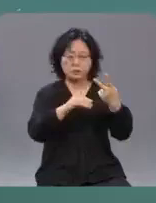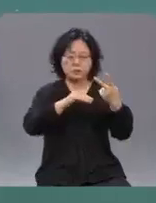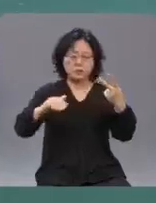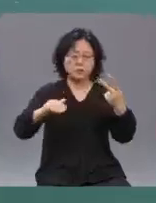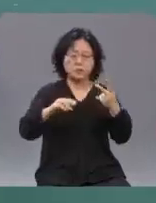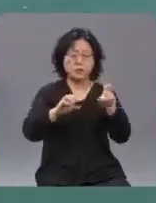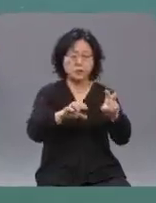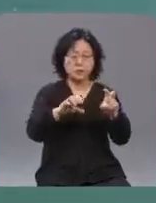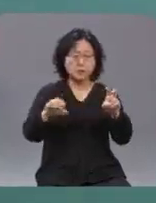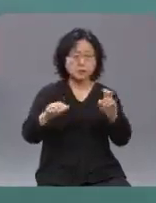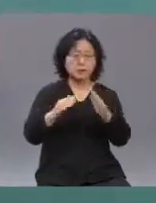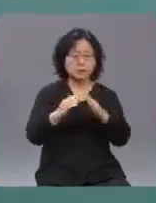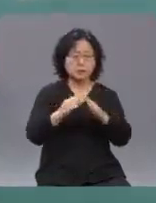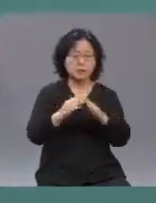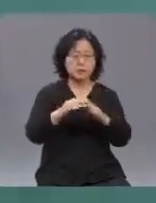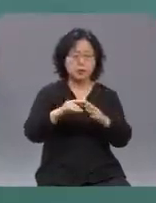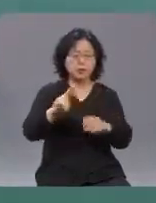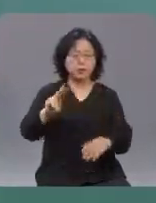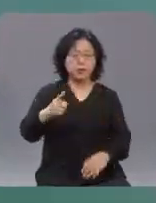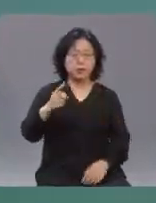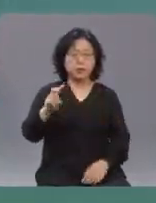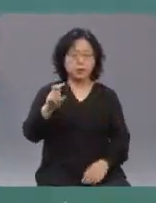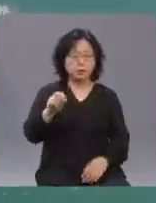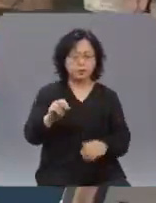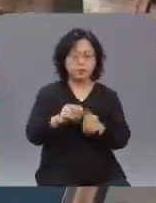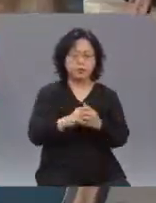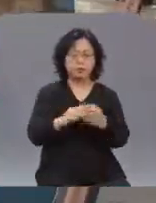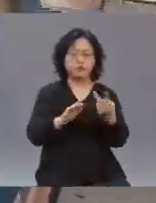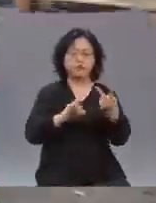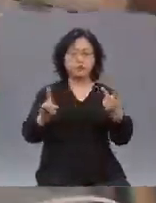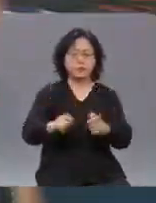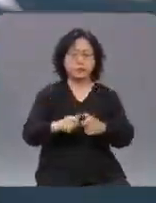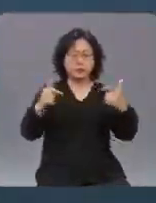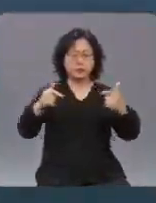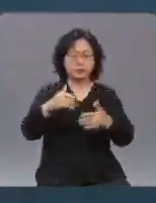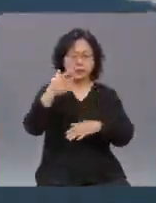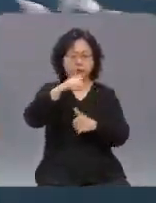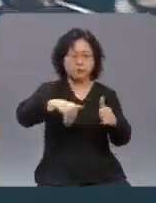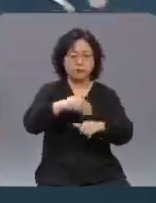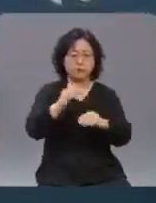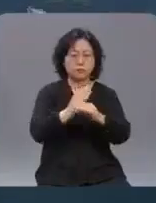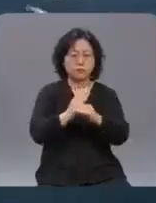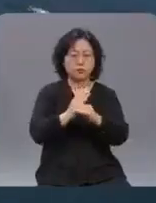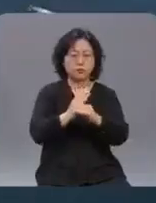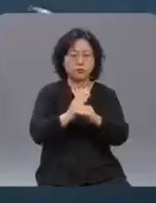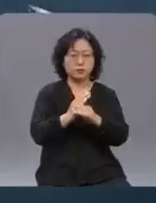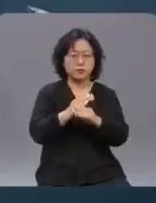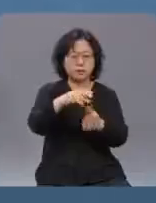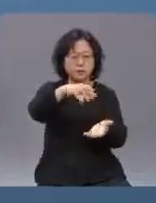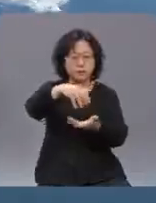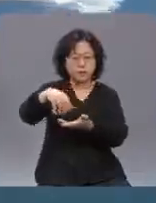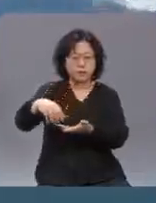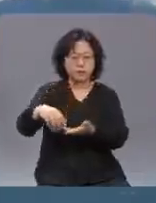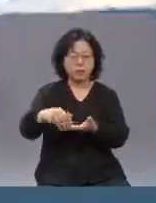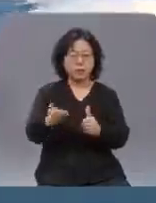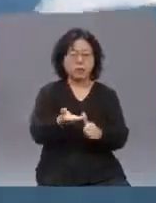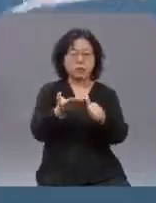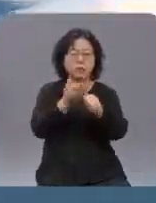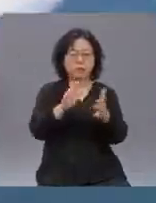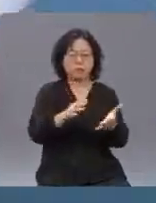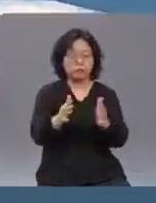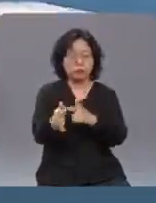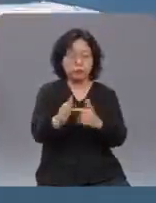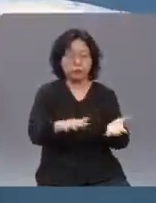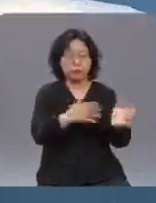기준 20개어가 120여 마리에 비해 2배 이상 늘어난 수준입니다 수산당국은 실효를 채취해 양식장